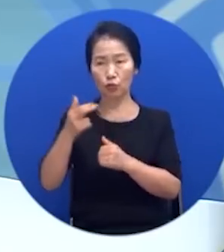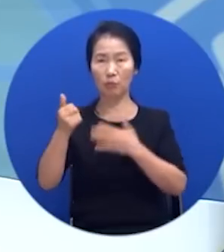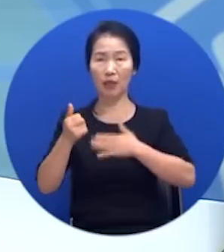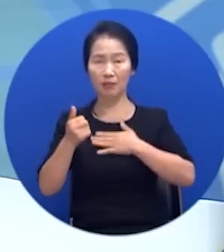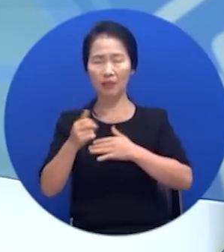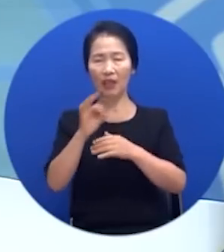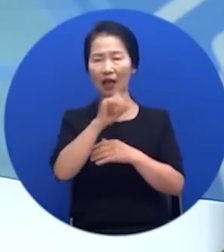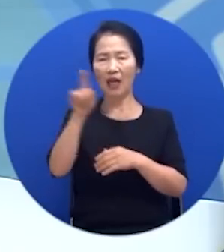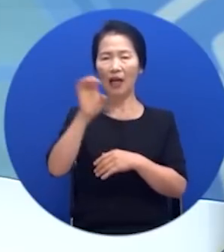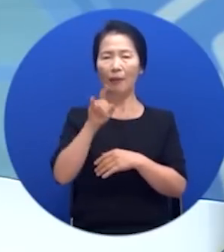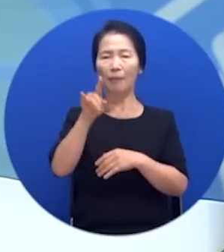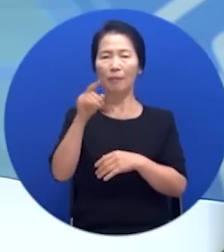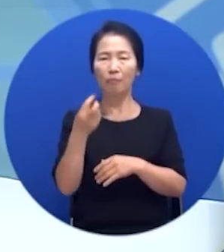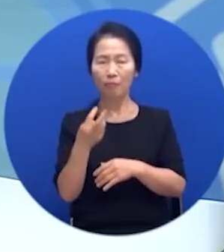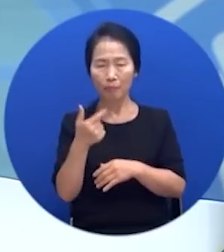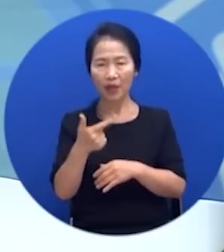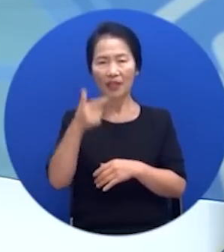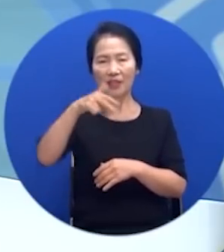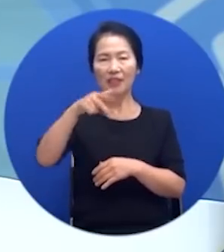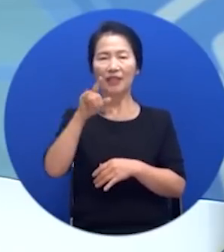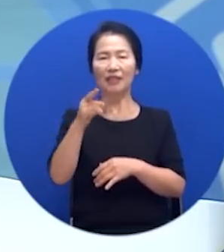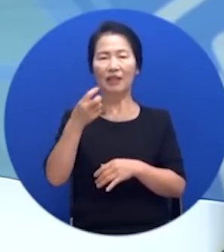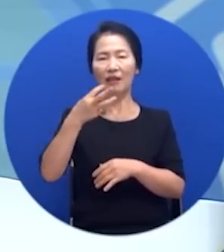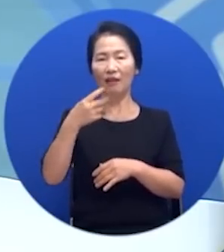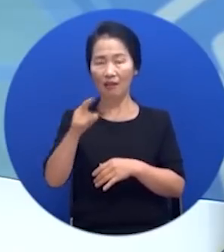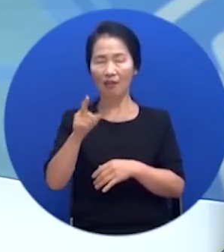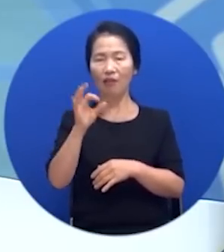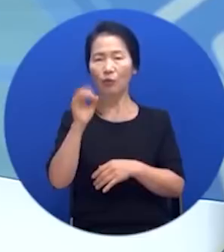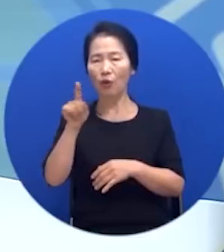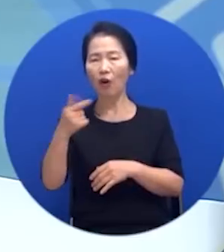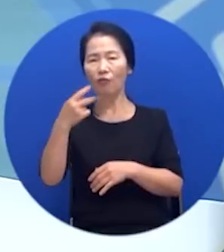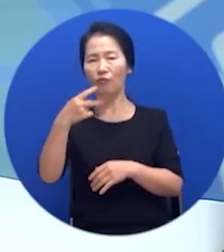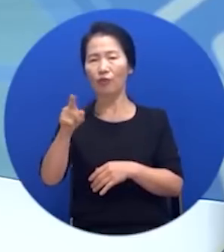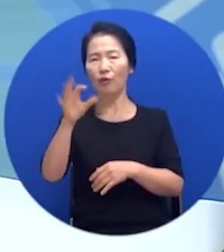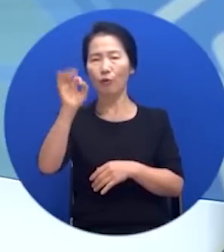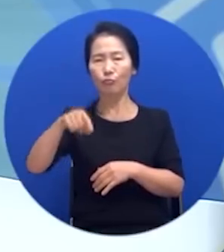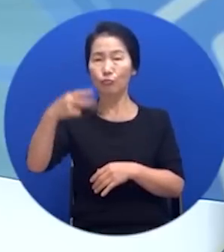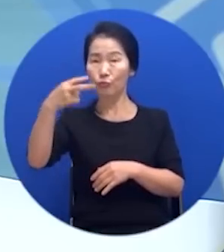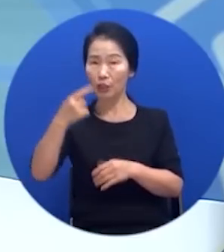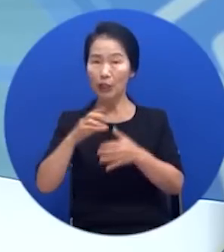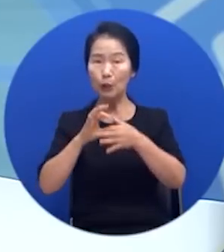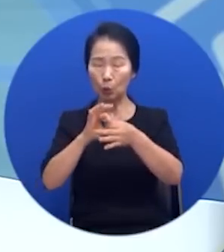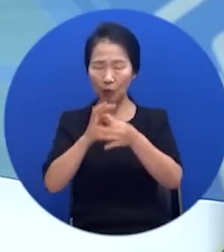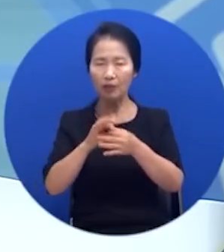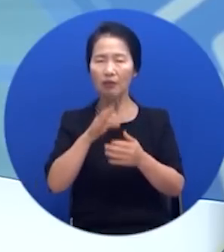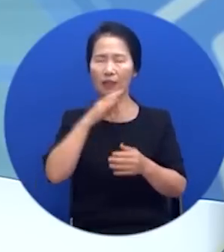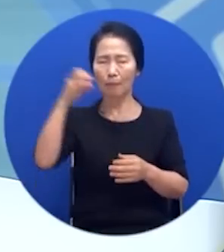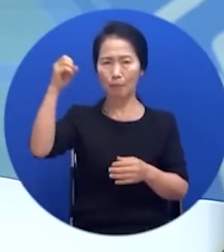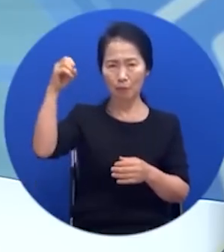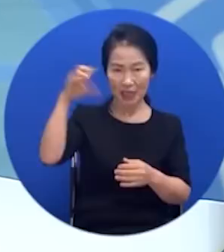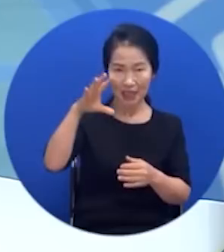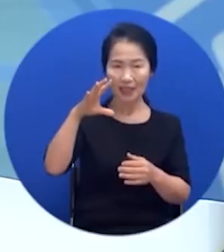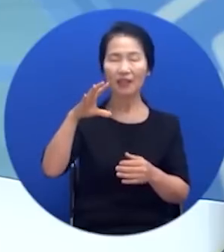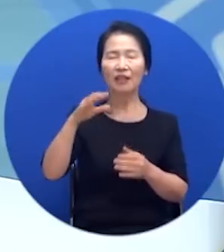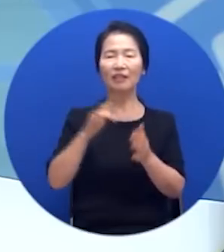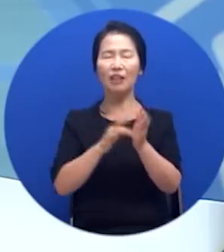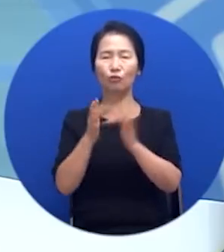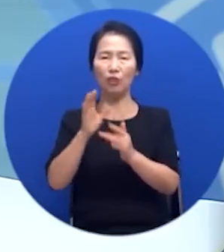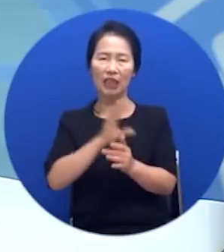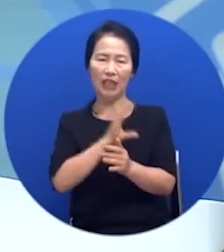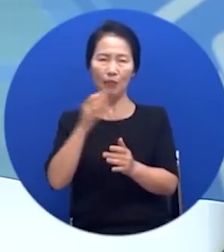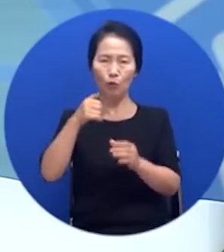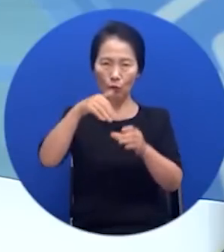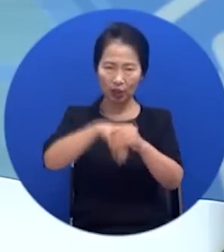아펜젤로와 언더우드 선교사로 이 땅의 구원의 찬빛을 예수님의 이름으로 심으시고 일본